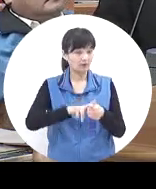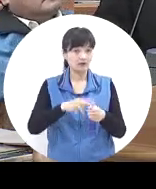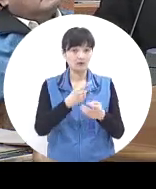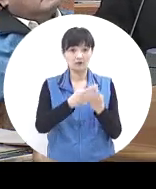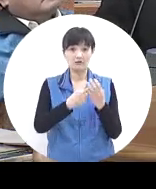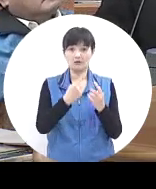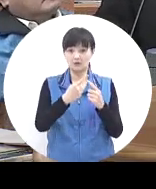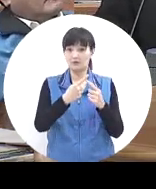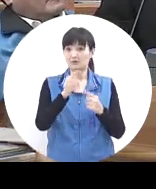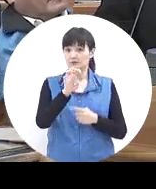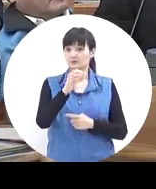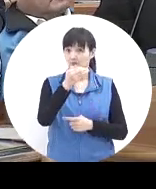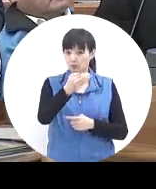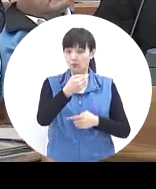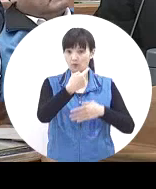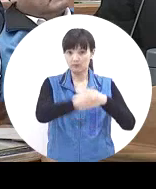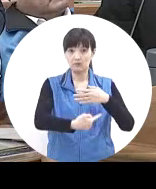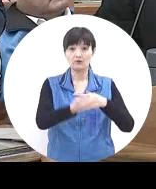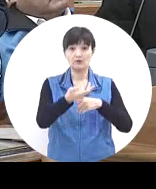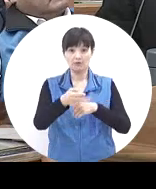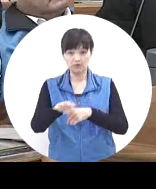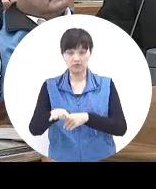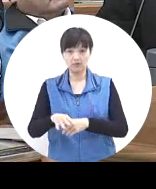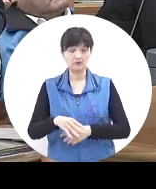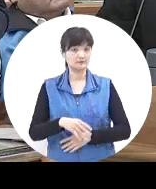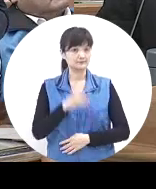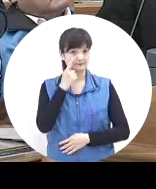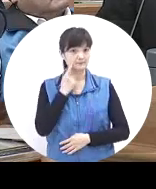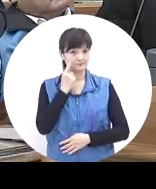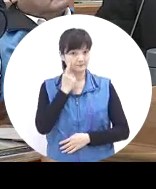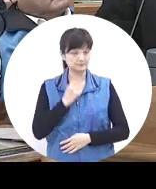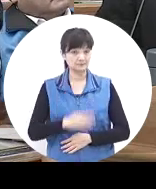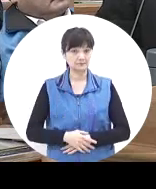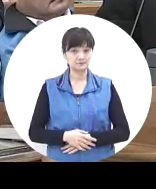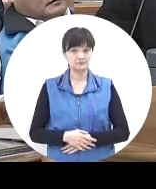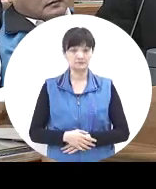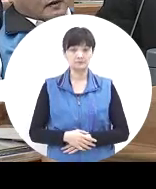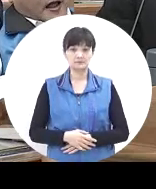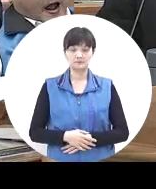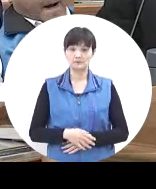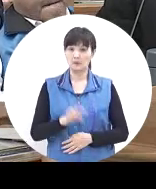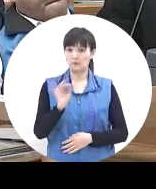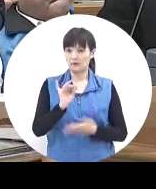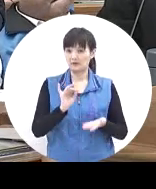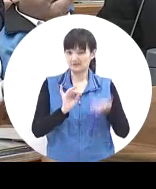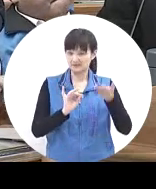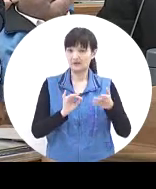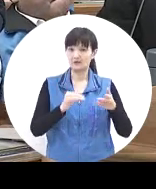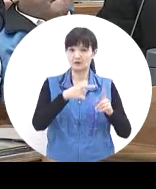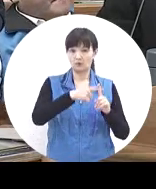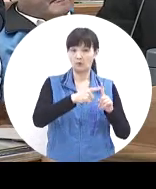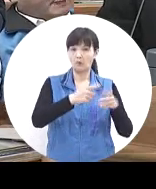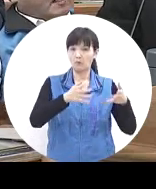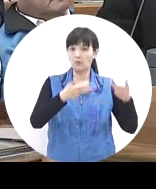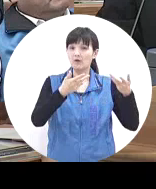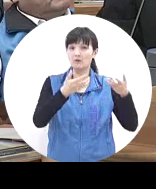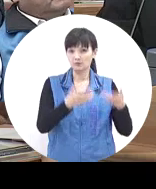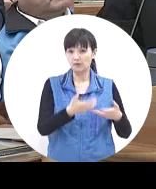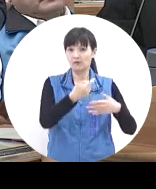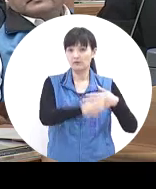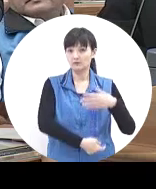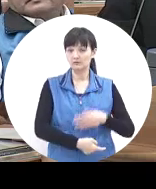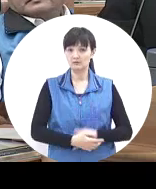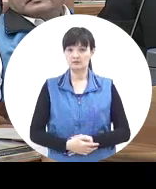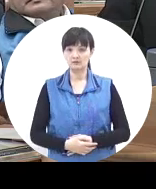一个伤亡往生，数百人轻重伤啊。那么我们很欣慰